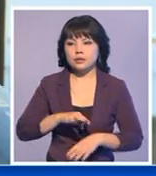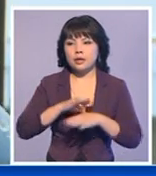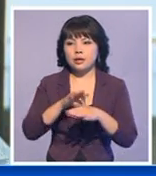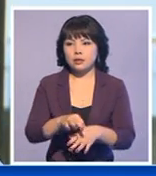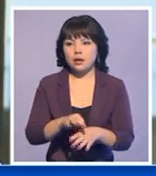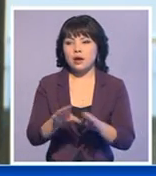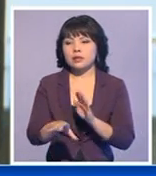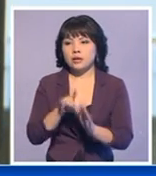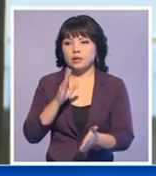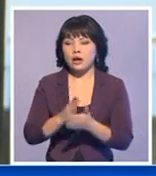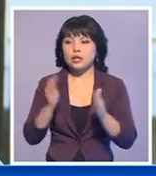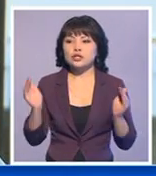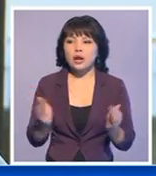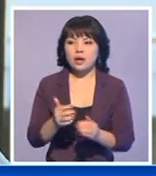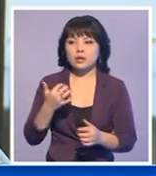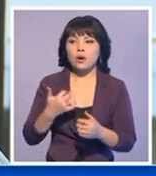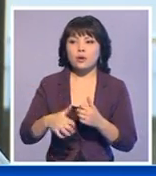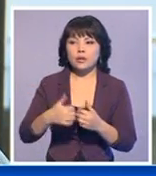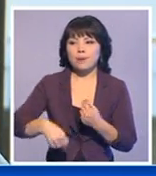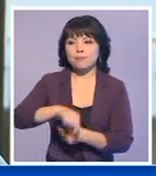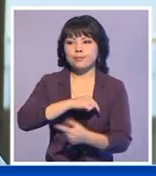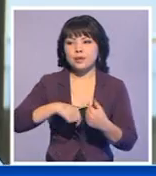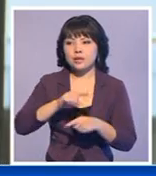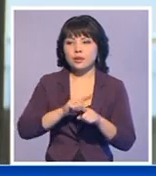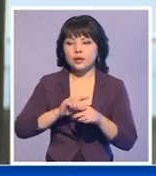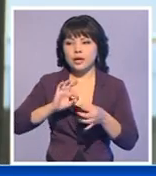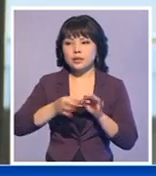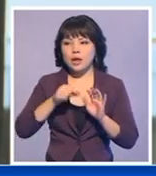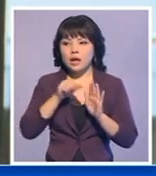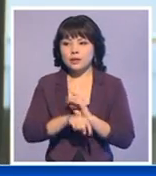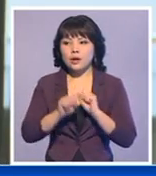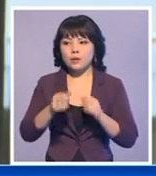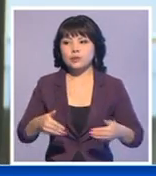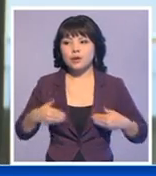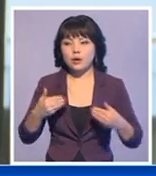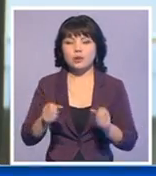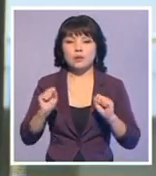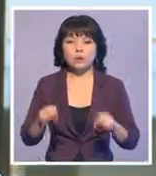болсақ, шағын және орта бизнесті алатын болсақ, сол кезде мысалы көптеген ұсыныстар жасауға болады.